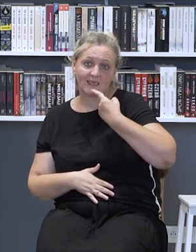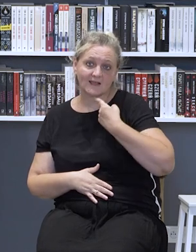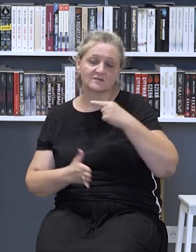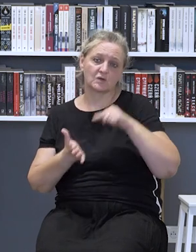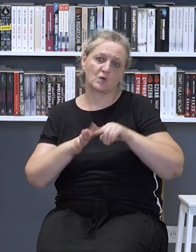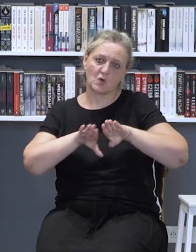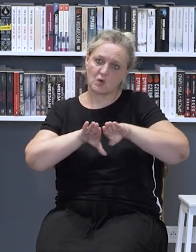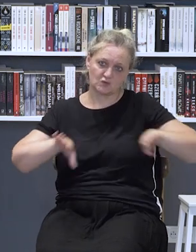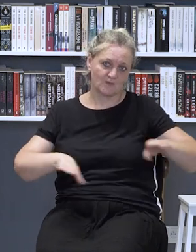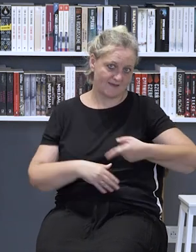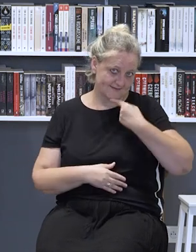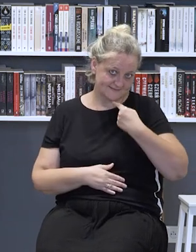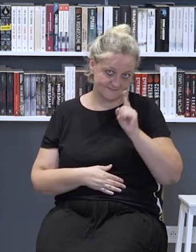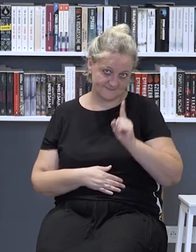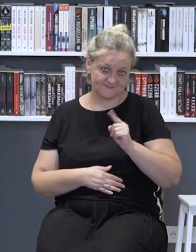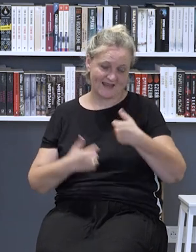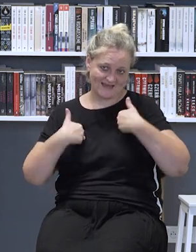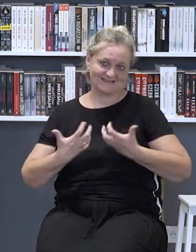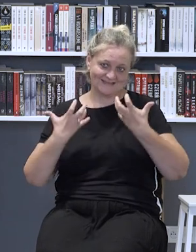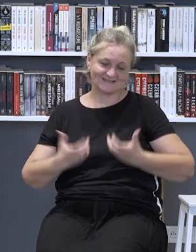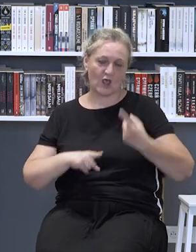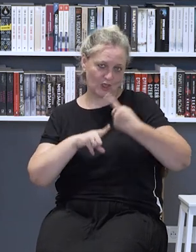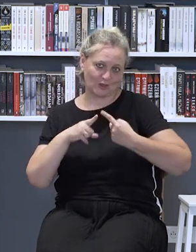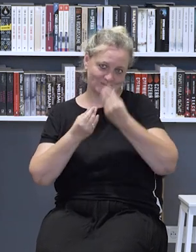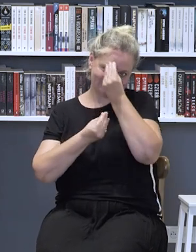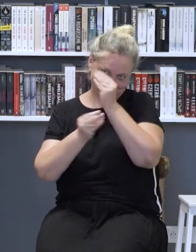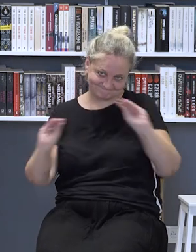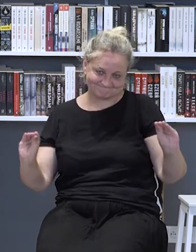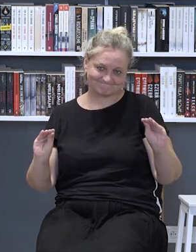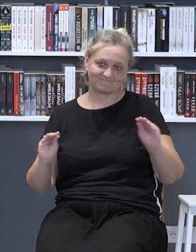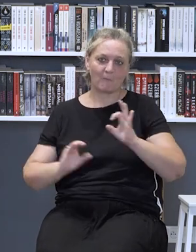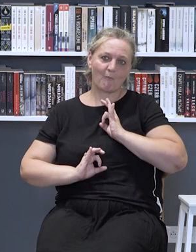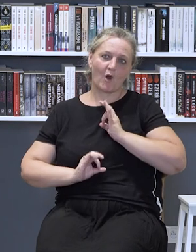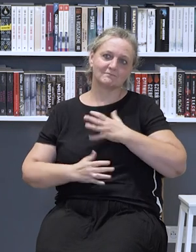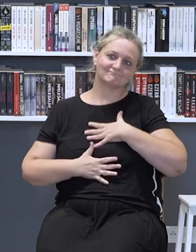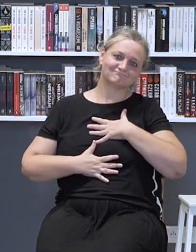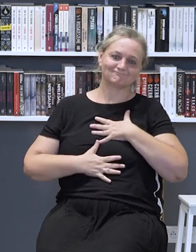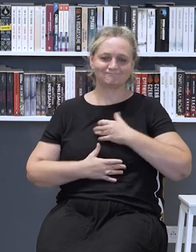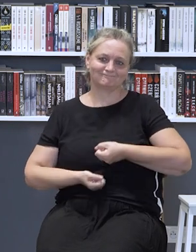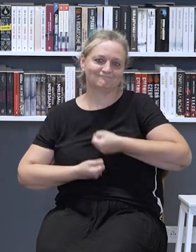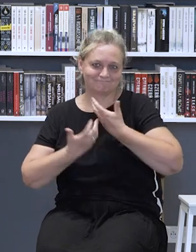osobny język. Także chciałam tylko taką zaznaczyć moją osobistą